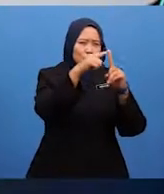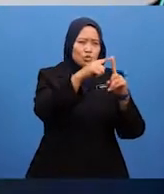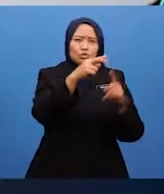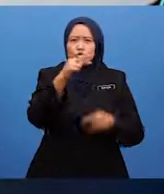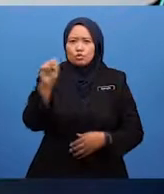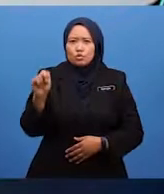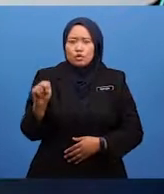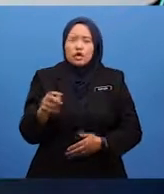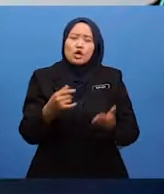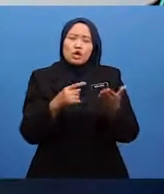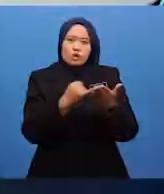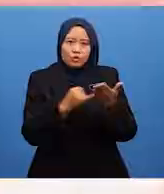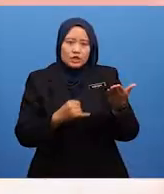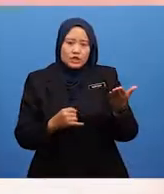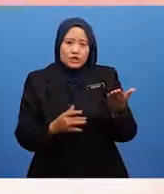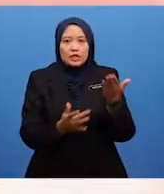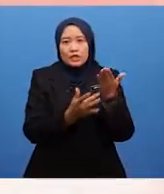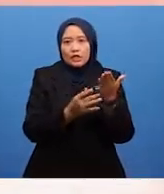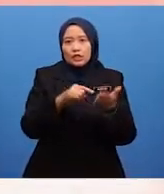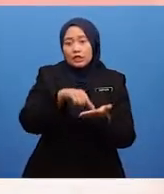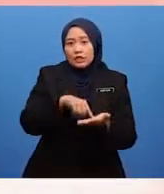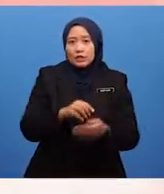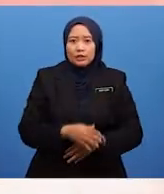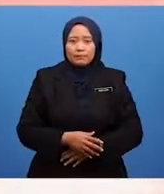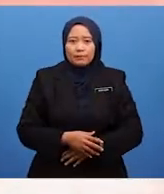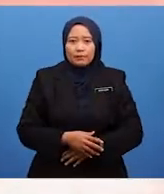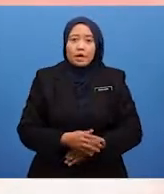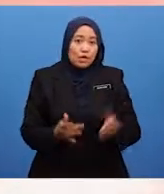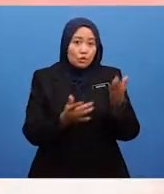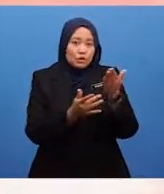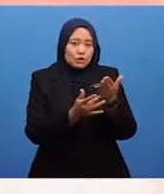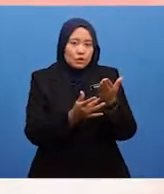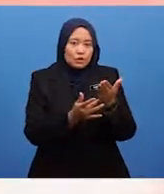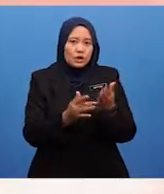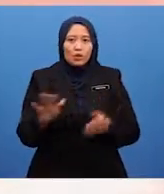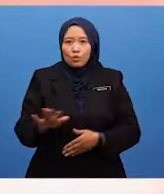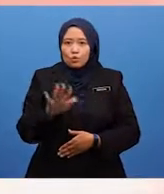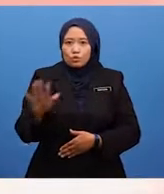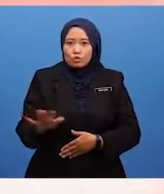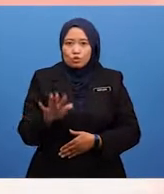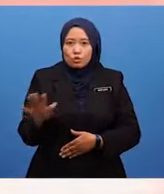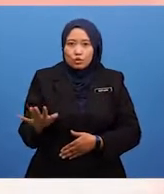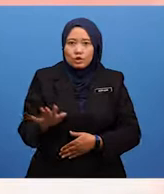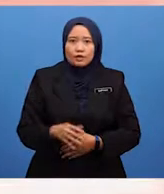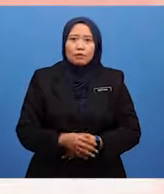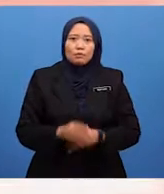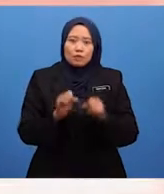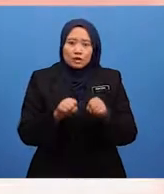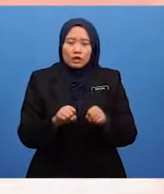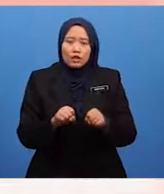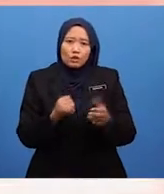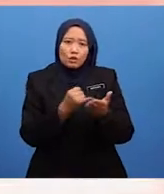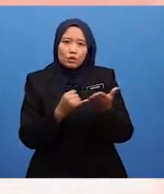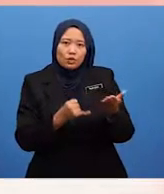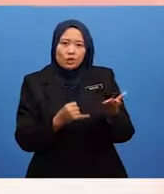nah itu saya ke terangkai Plaza Plaza lukisan teknik dilukis dengan beberapa cara berdasarkan